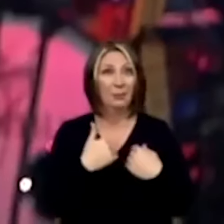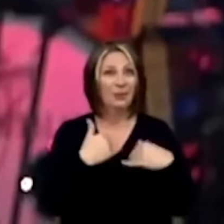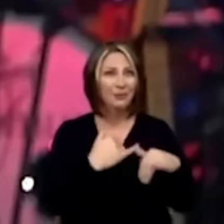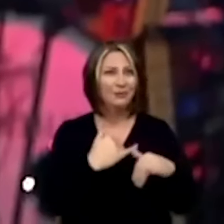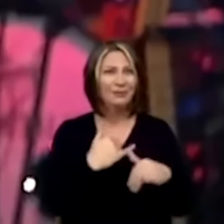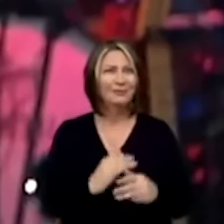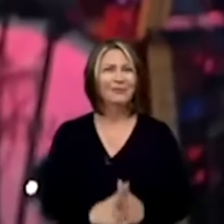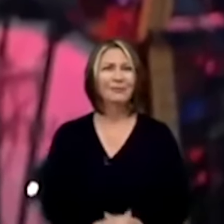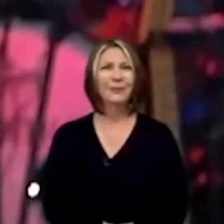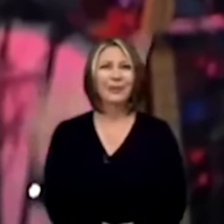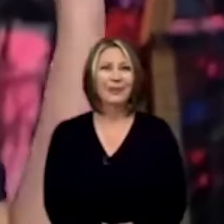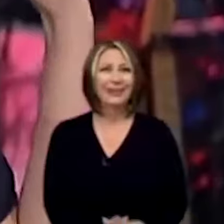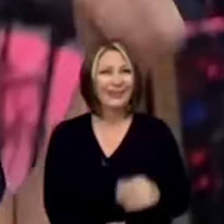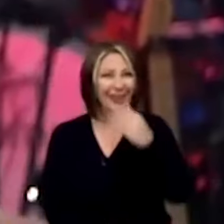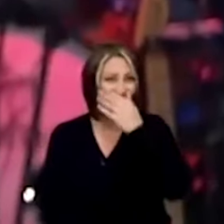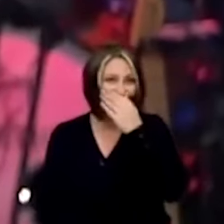de.